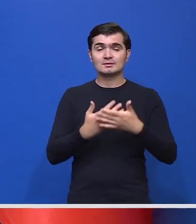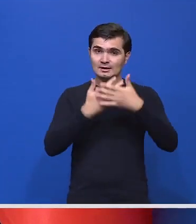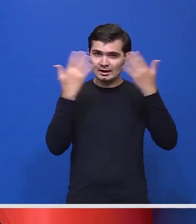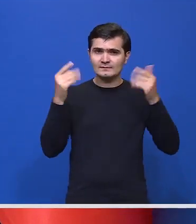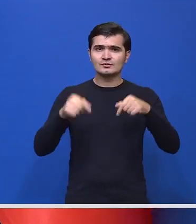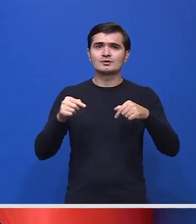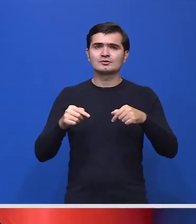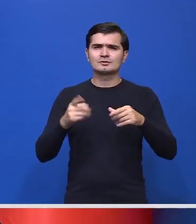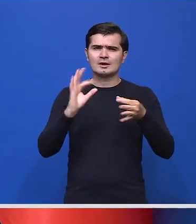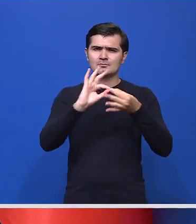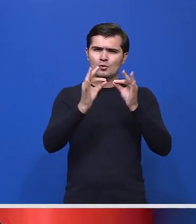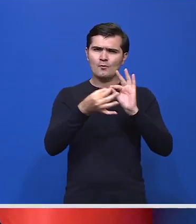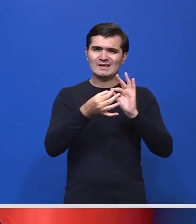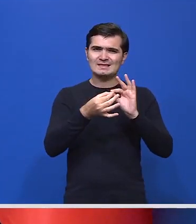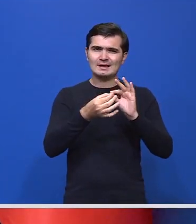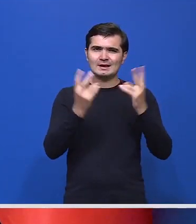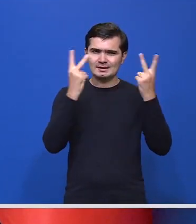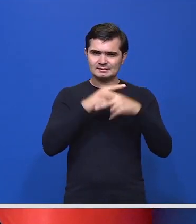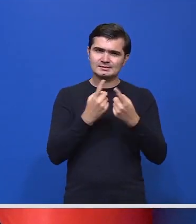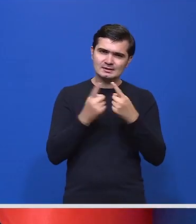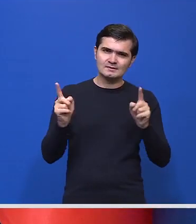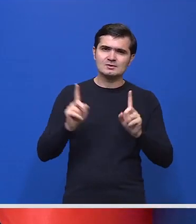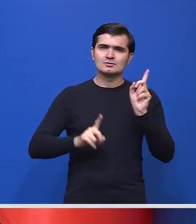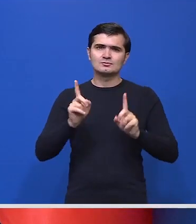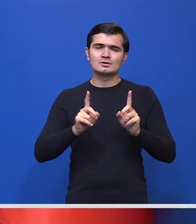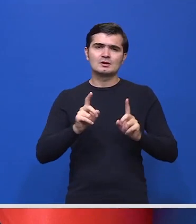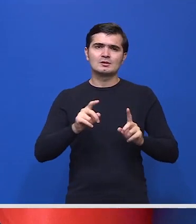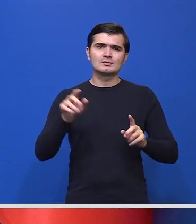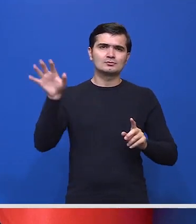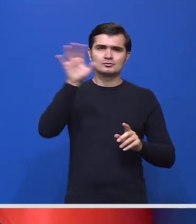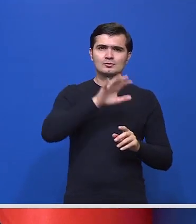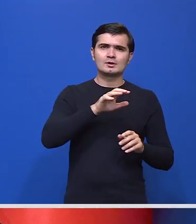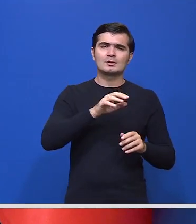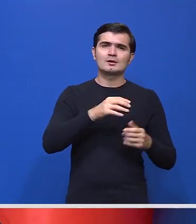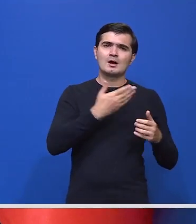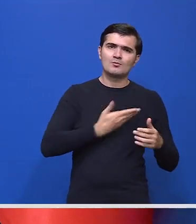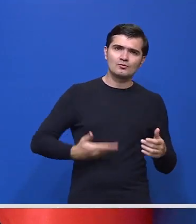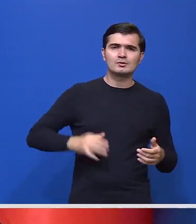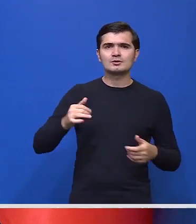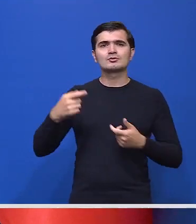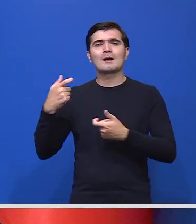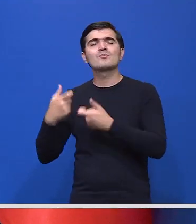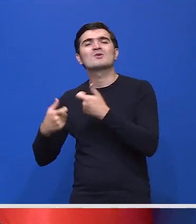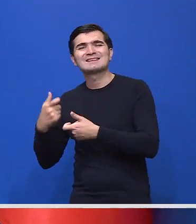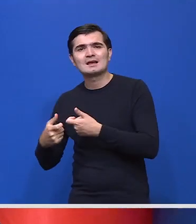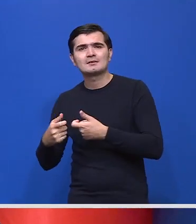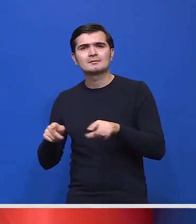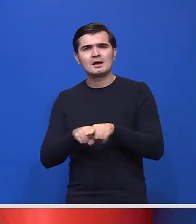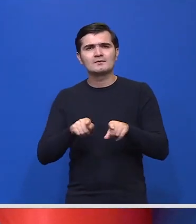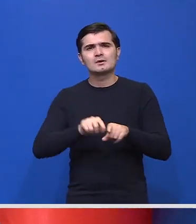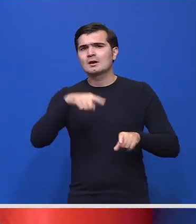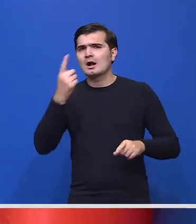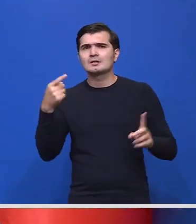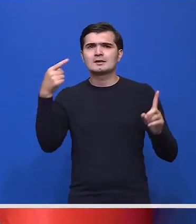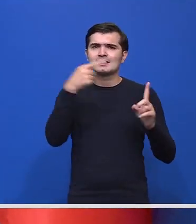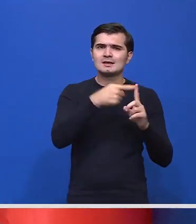aceste concepte care se înțeleg diferit în unele zone la București și la Bruxelles, astfel încât, după modelul altor jaloane și